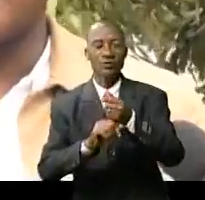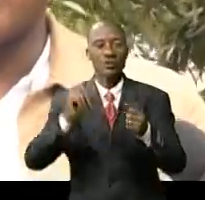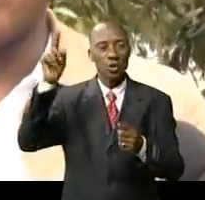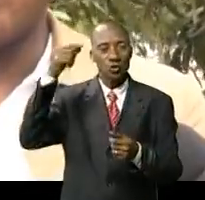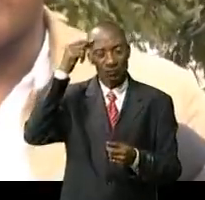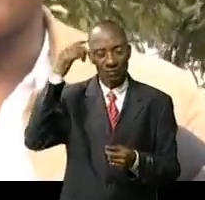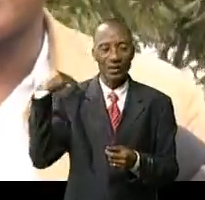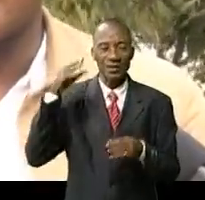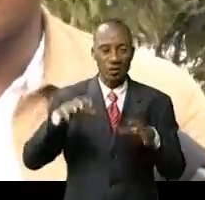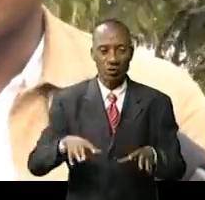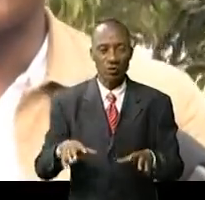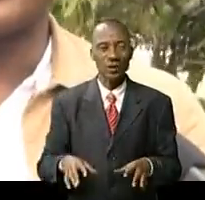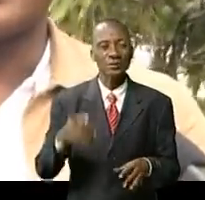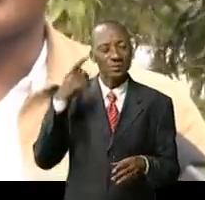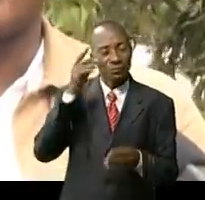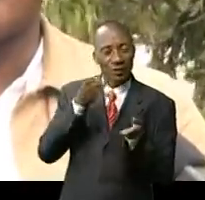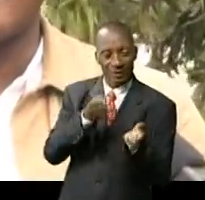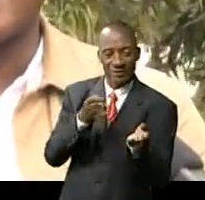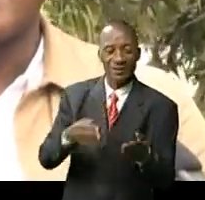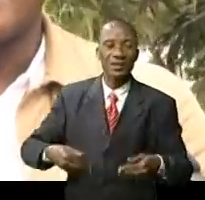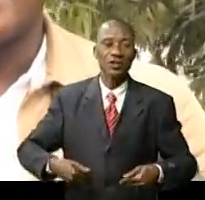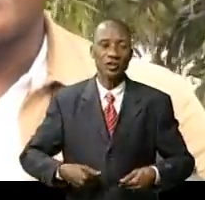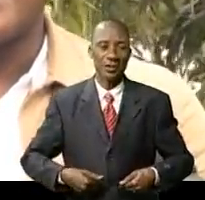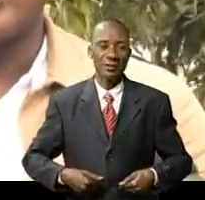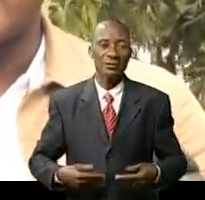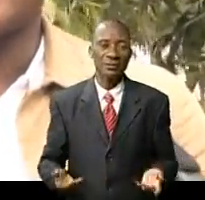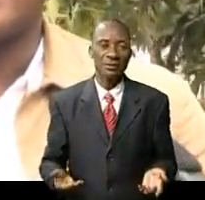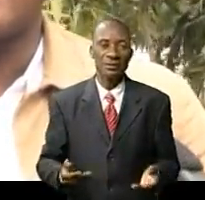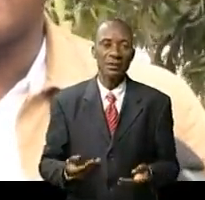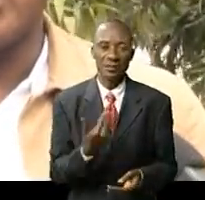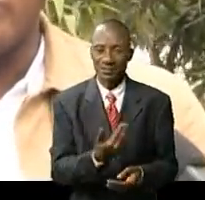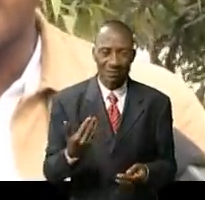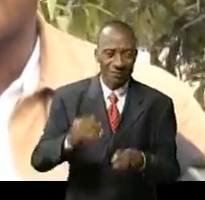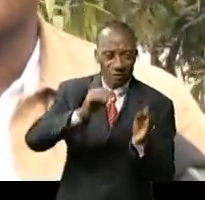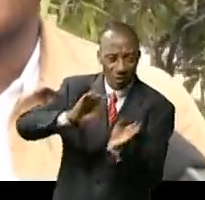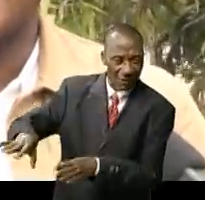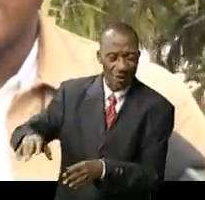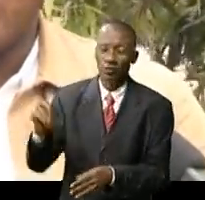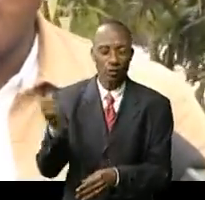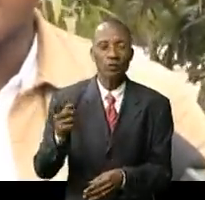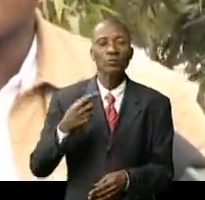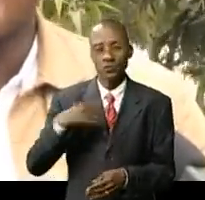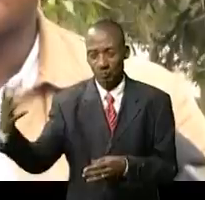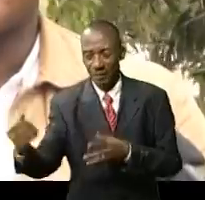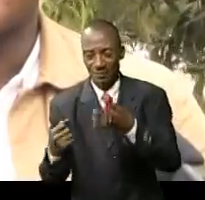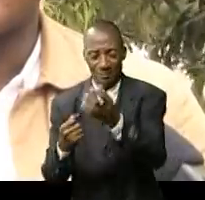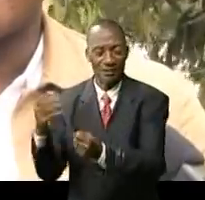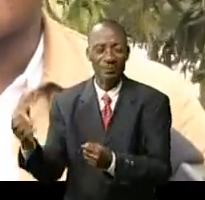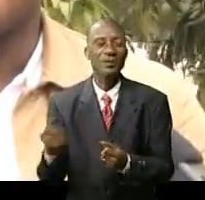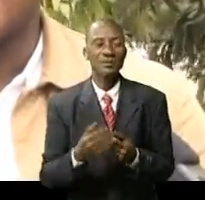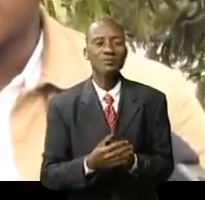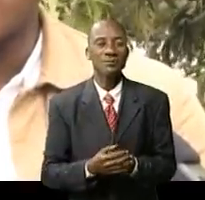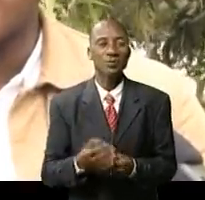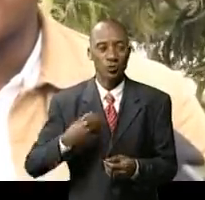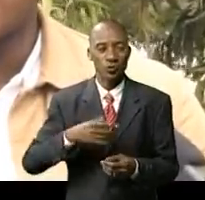dans ses efforts de pouvoir récupérer ces jeunes parce qu'on considère qu'on ne peut pas laisser toute la tâche à l'État. Nous sommes venus dans ce cadre-là. Au moment où je vous parle, nous sommes en train de travailler